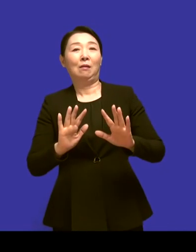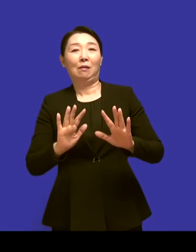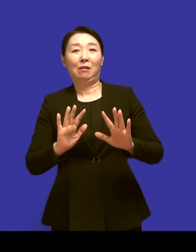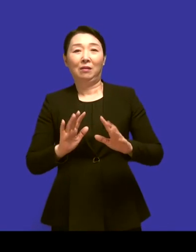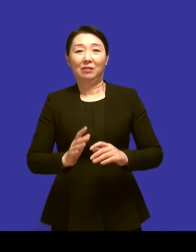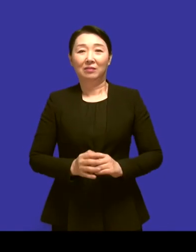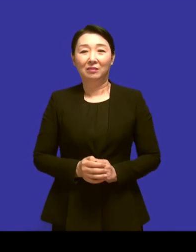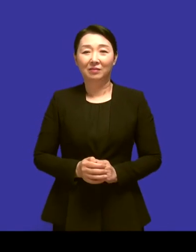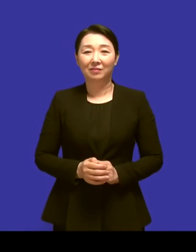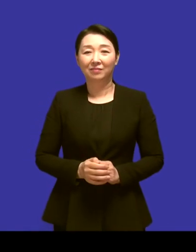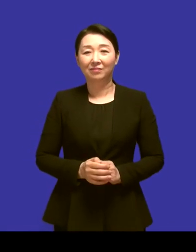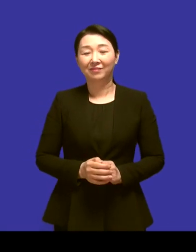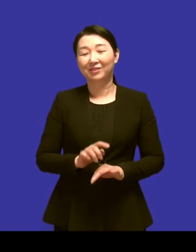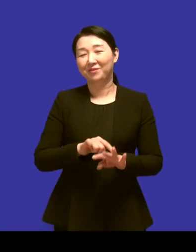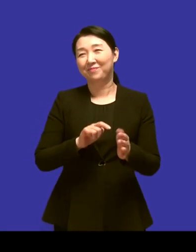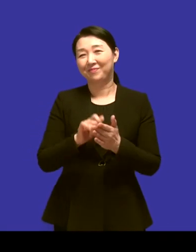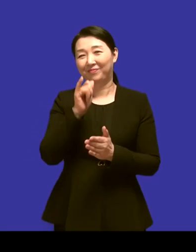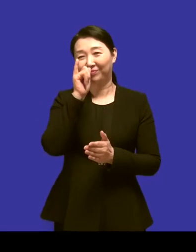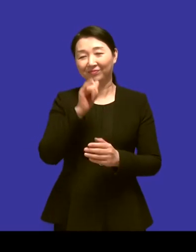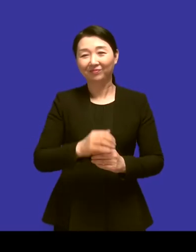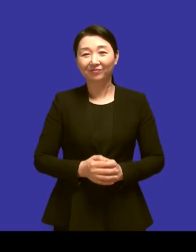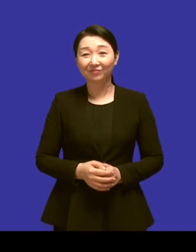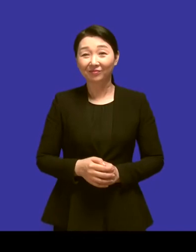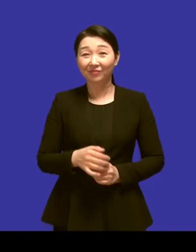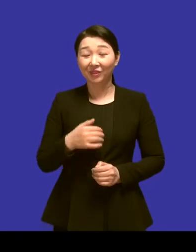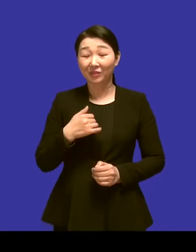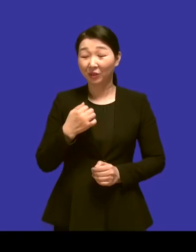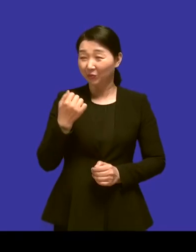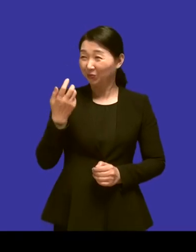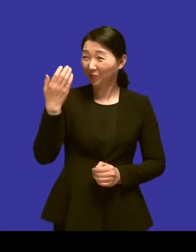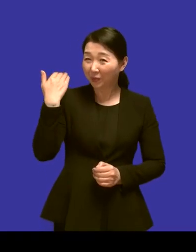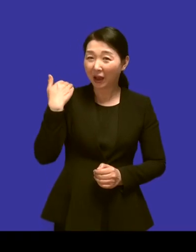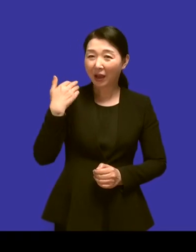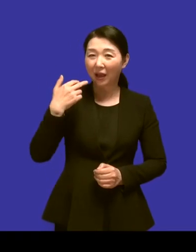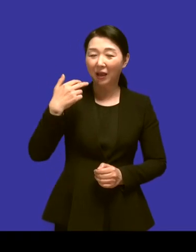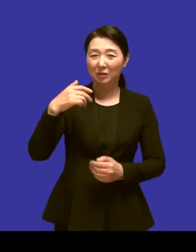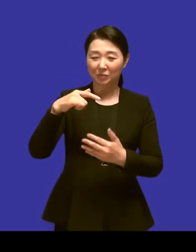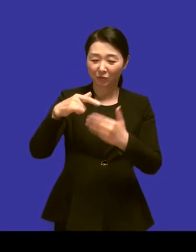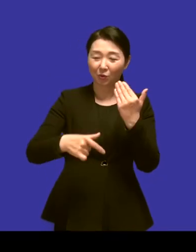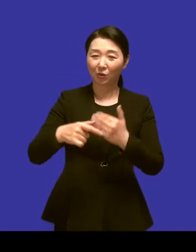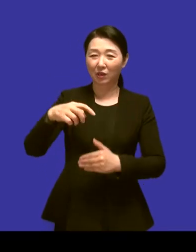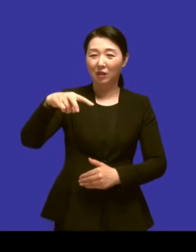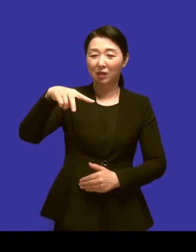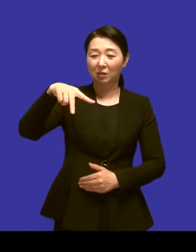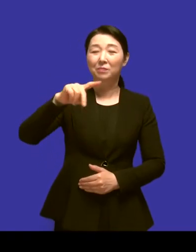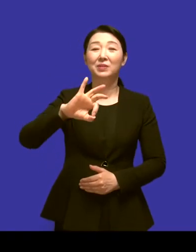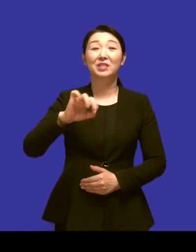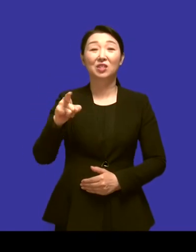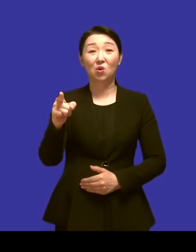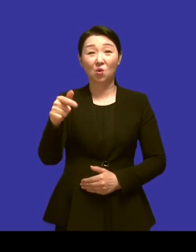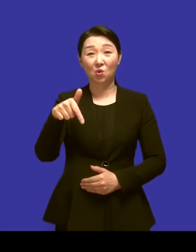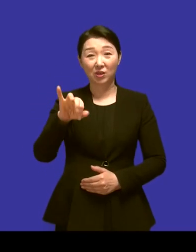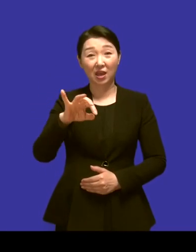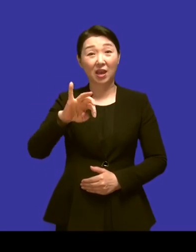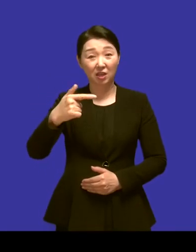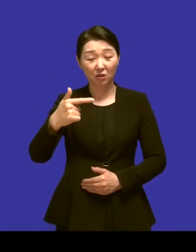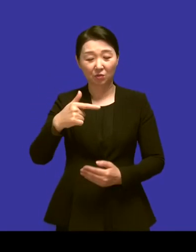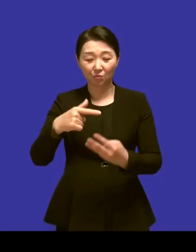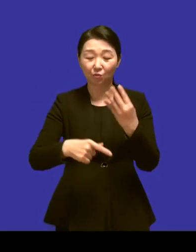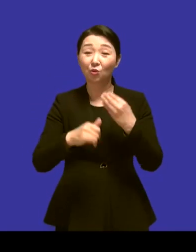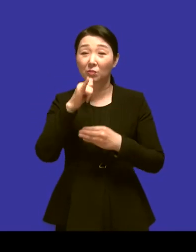있었는데 그랬던 게 있었었죠. 네. 아 저도 뭐 얼마 전에 이제 저도 싱어게인이랑 프로 나갔는데 이제 거기서 그 두